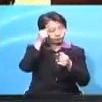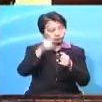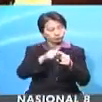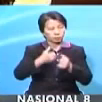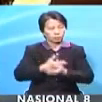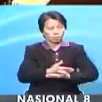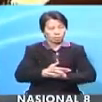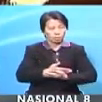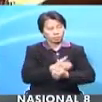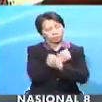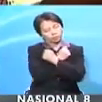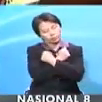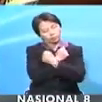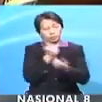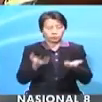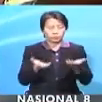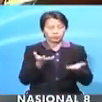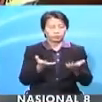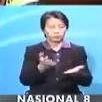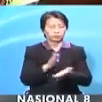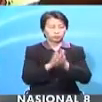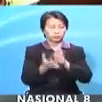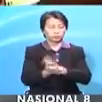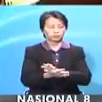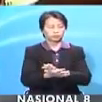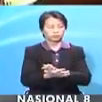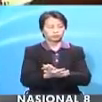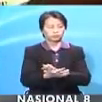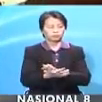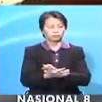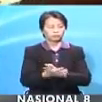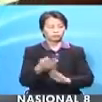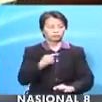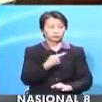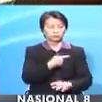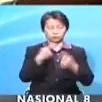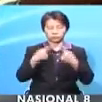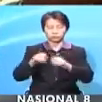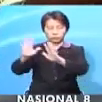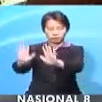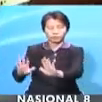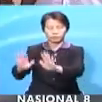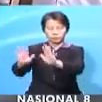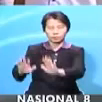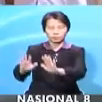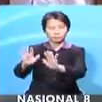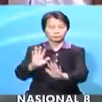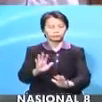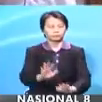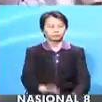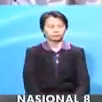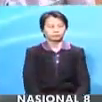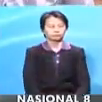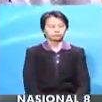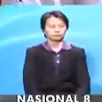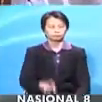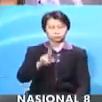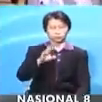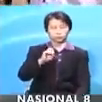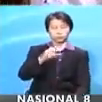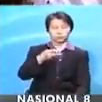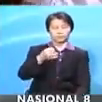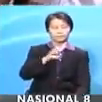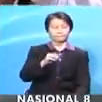anak tersayang kan jadi kita coba tenangkanlah romaizone